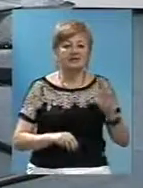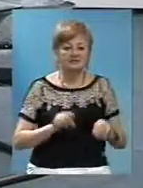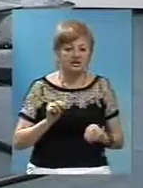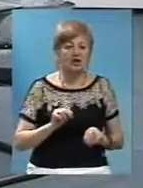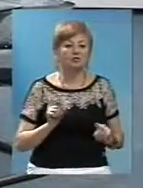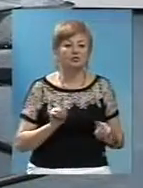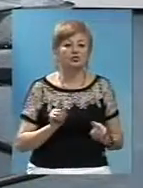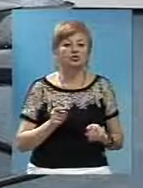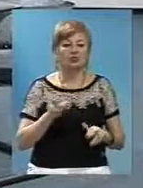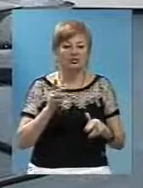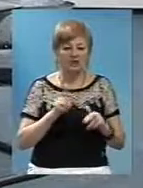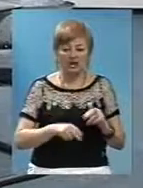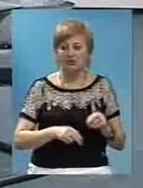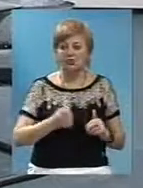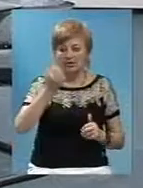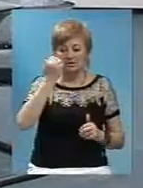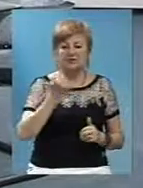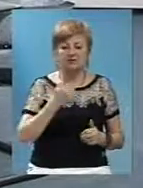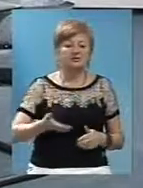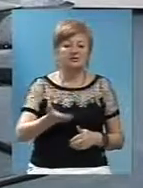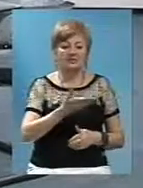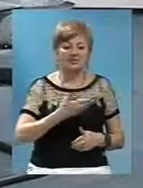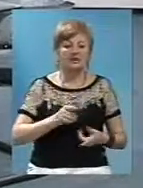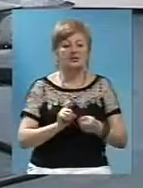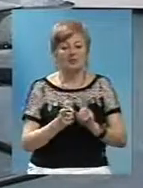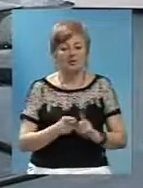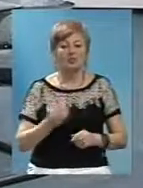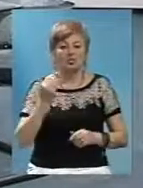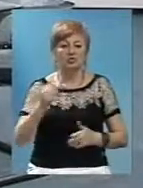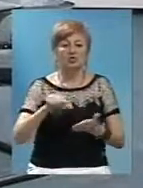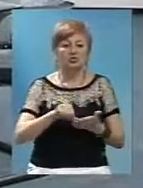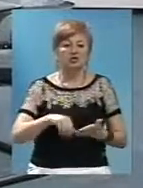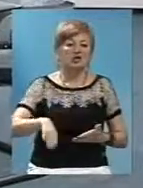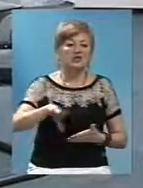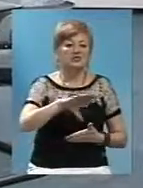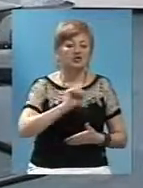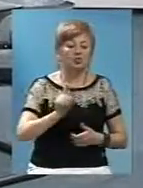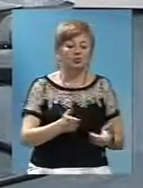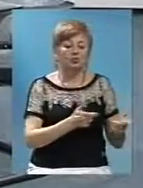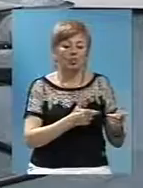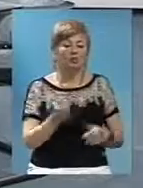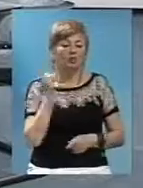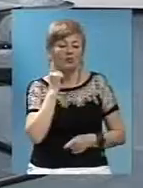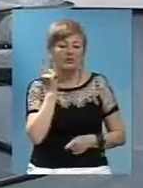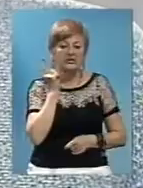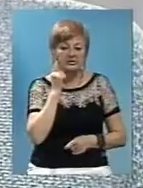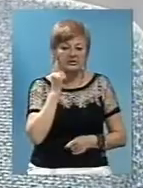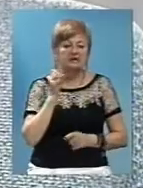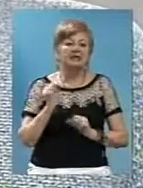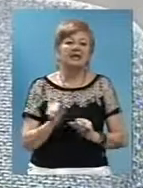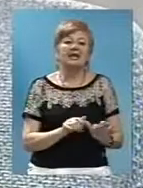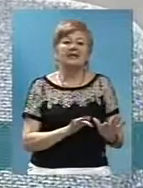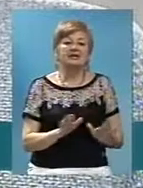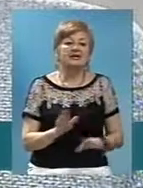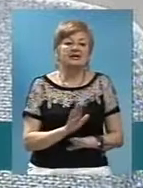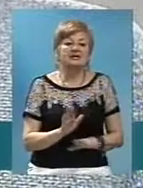слухачам Суспільного, спасибі пані Галині Воротніковій за сурдоперекład і спасибі всім, хто готовий чути, слухати і діяти